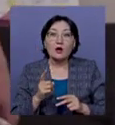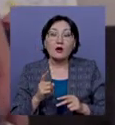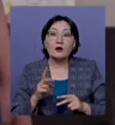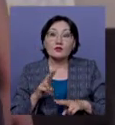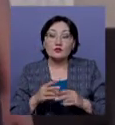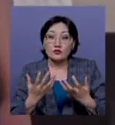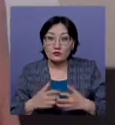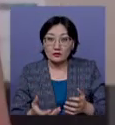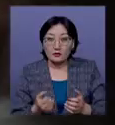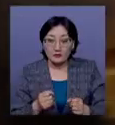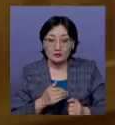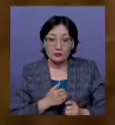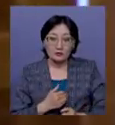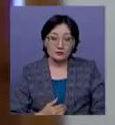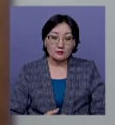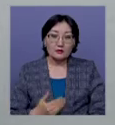алмақшы болған.